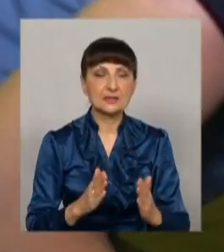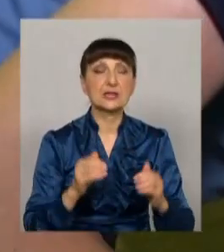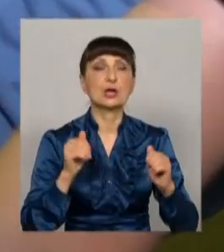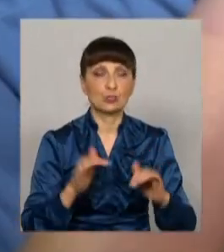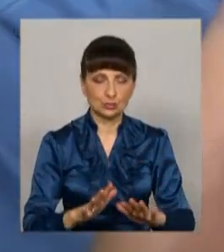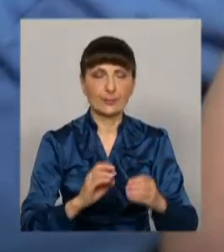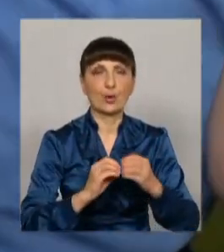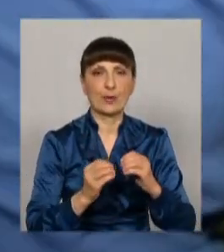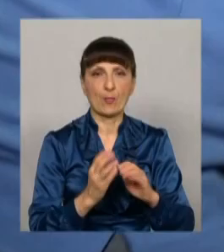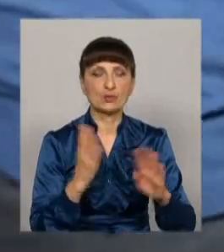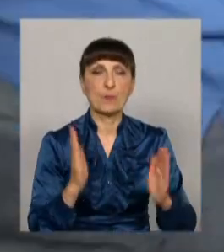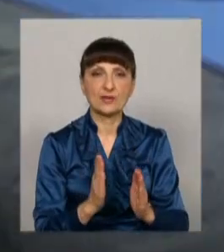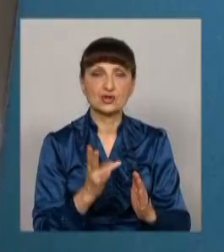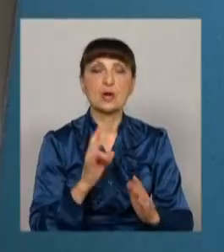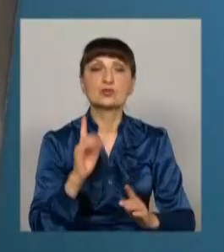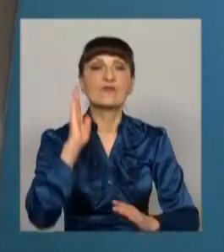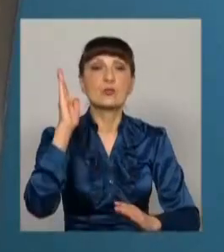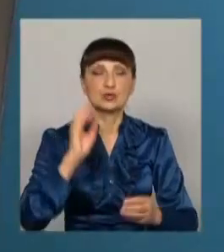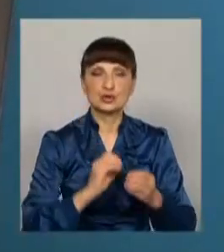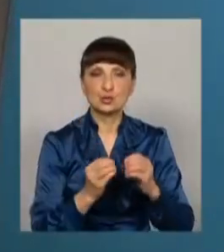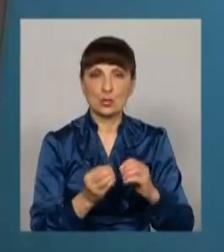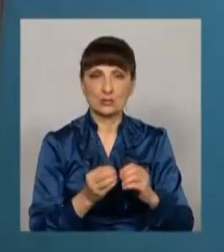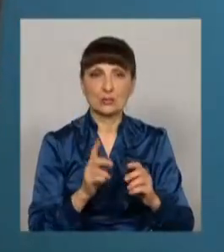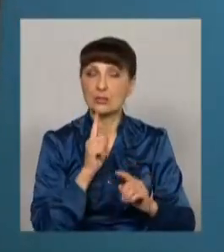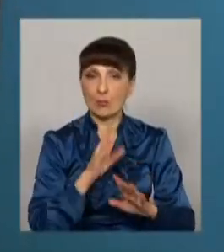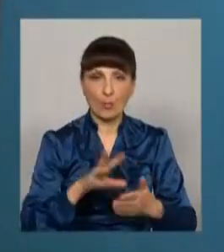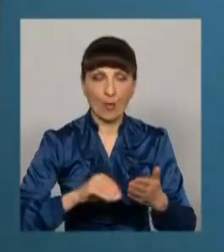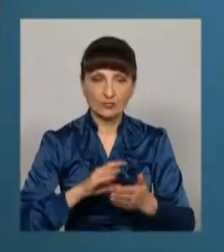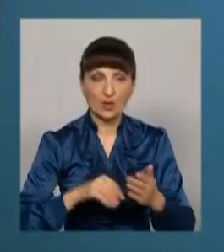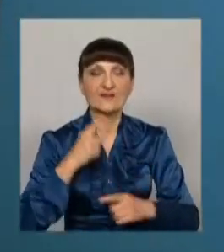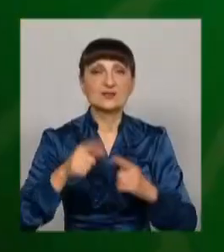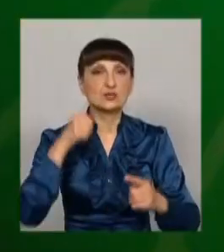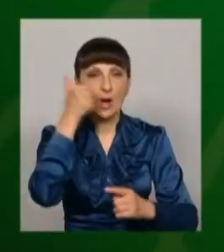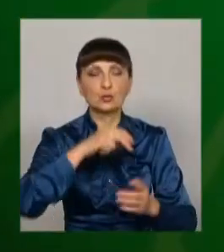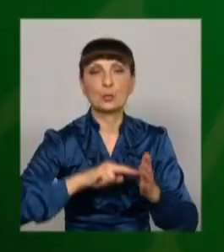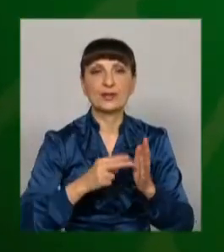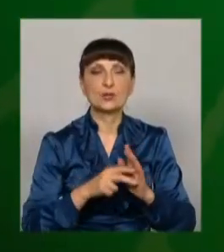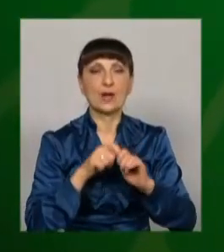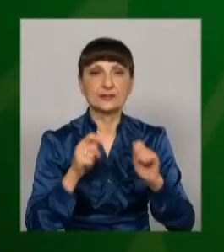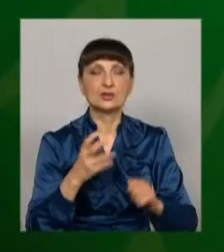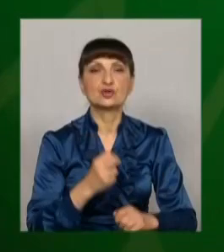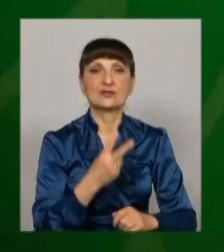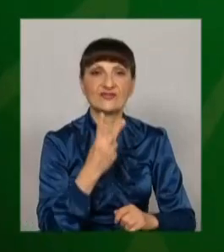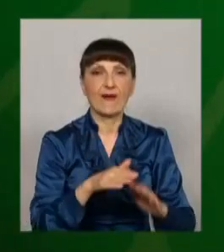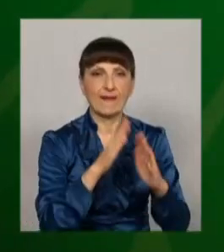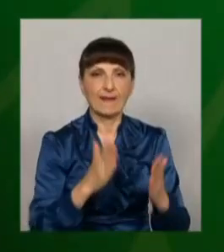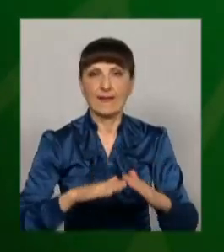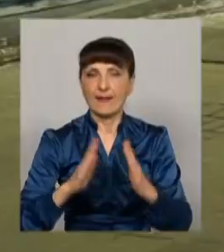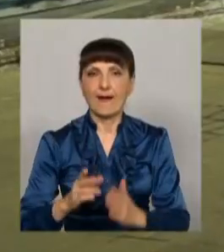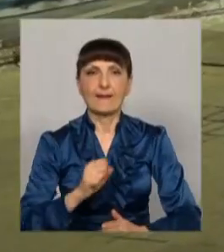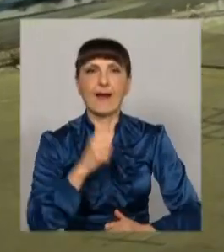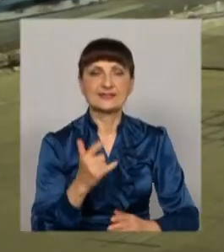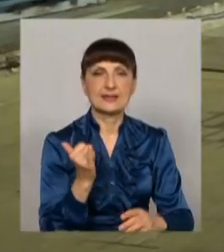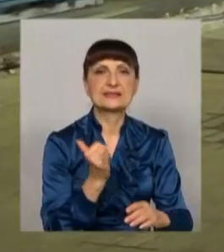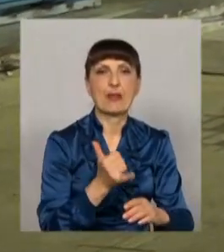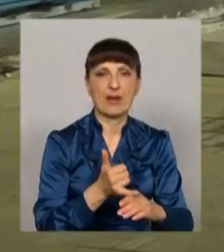проблему очередей. А для того, чтобы в будущем ситуация не повторилась, в следующем году планируется открытие еще двух газовых заправок. Рустам